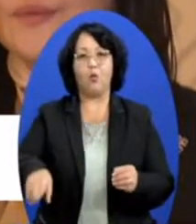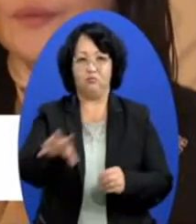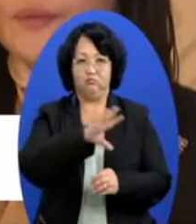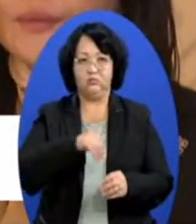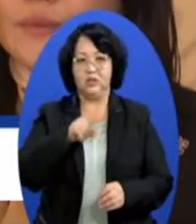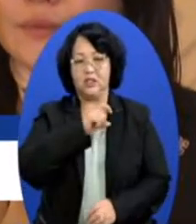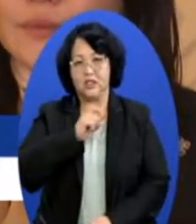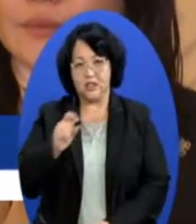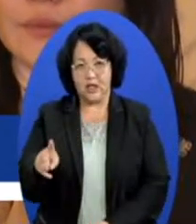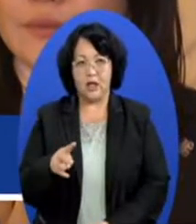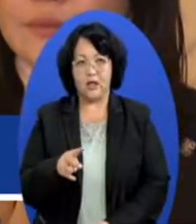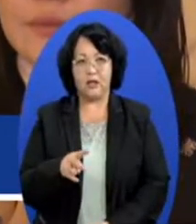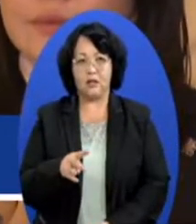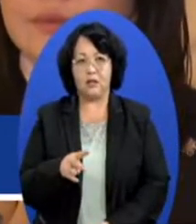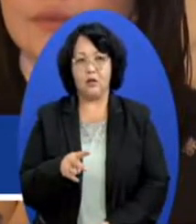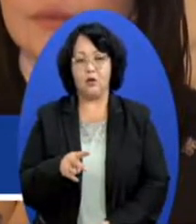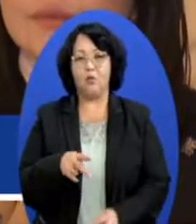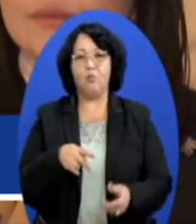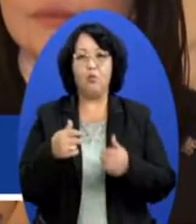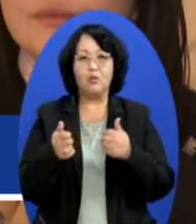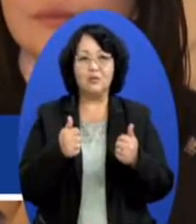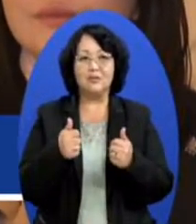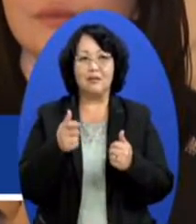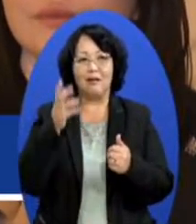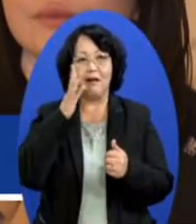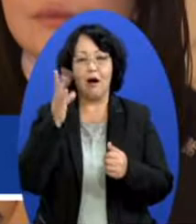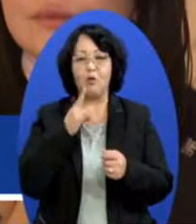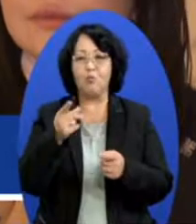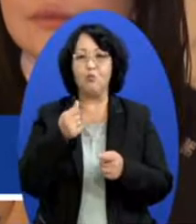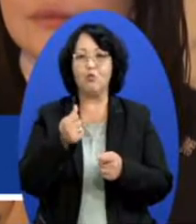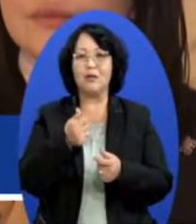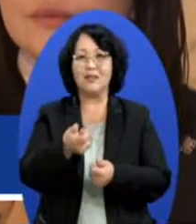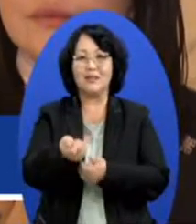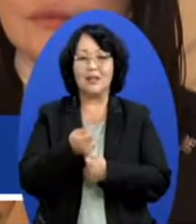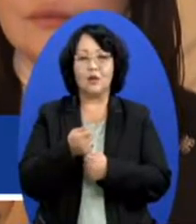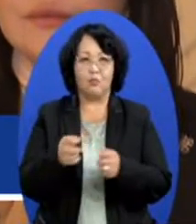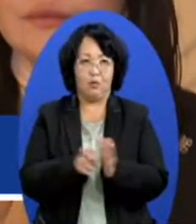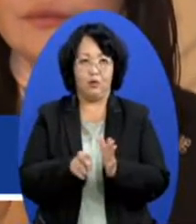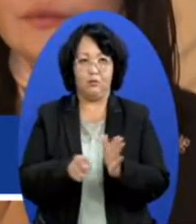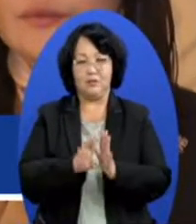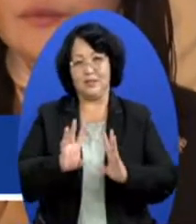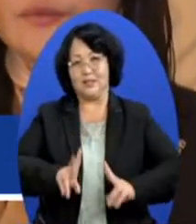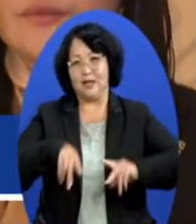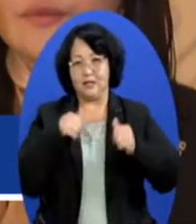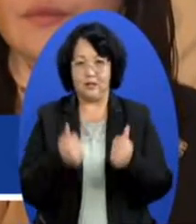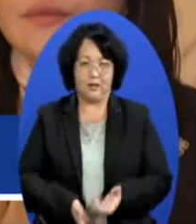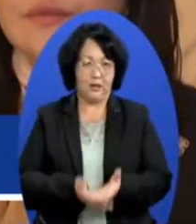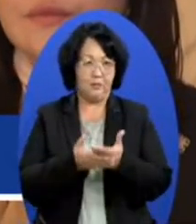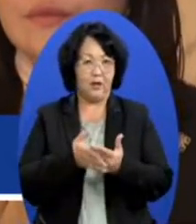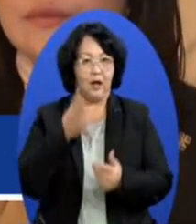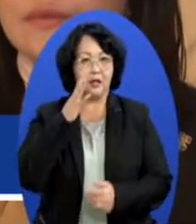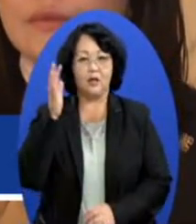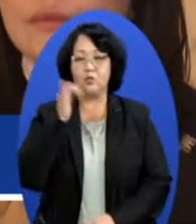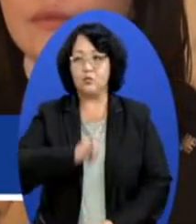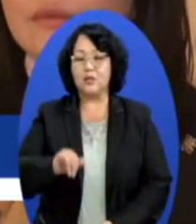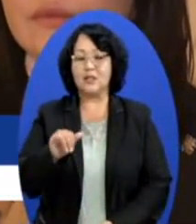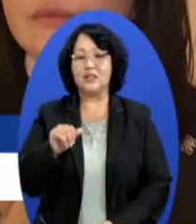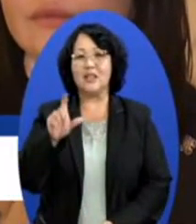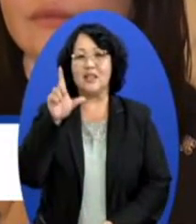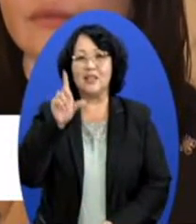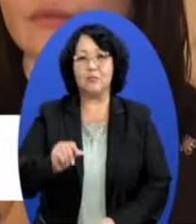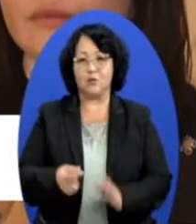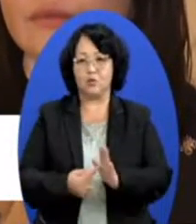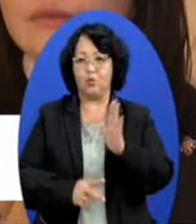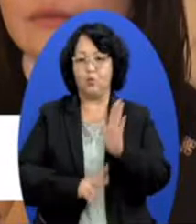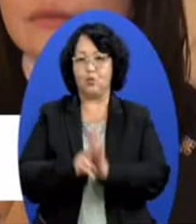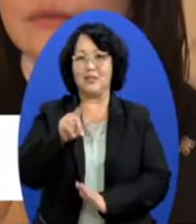маань зээл болон репо хэлцэл одоо бусад төрлөөр ингээ мөнгө татах боловч нөхцөлүүдийн бас илүү сайжруулж өгч гаднаас хямд үсрэлтэд зардлууд оруулж